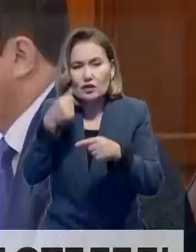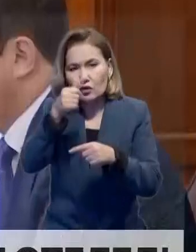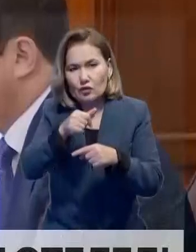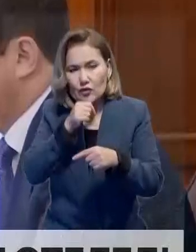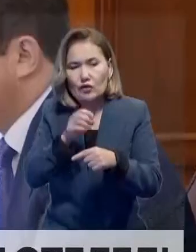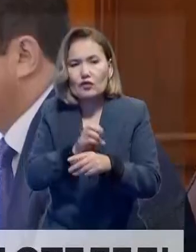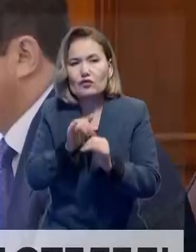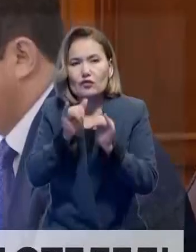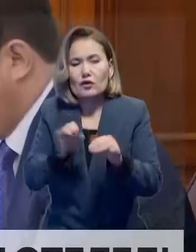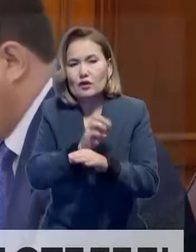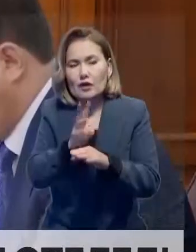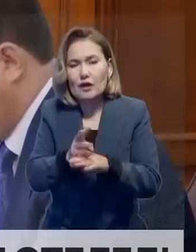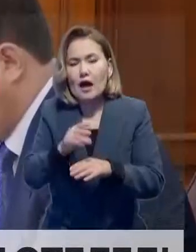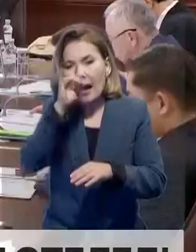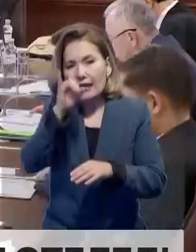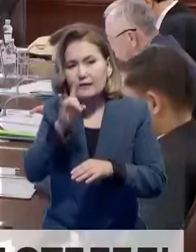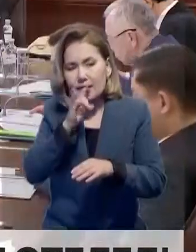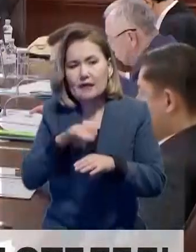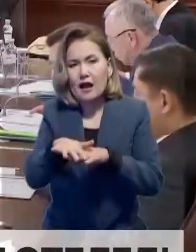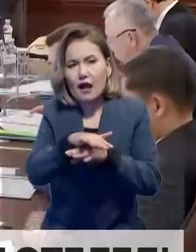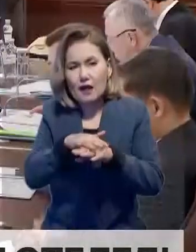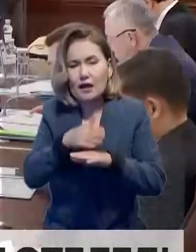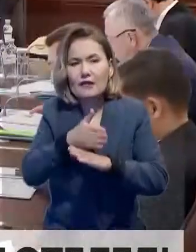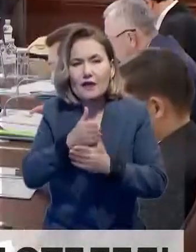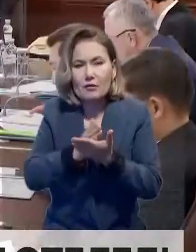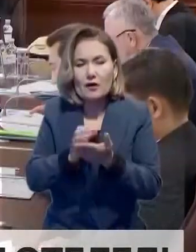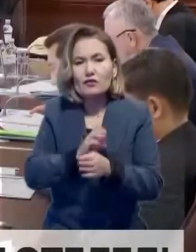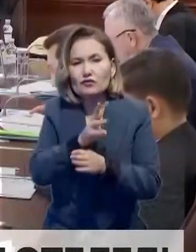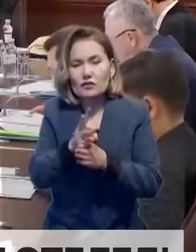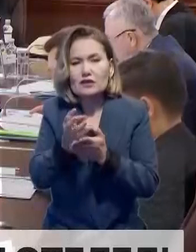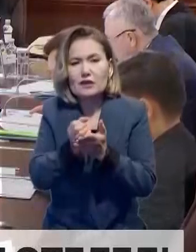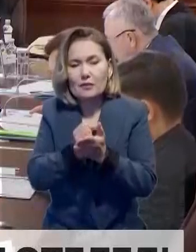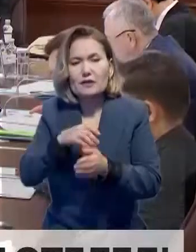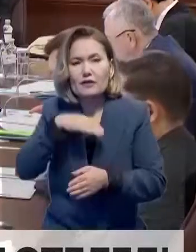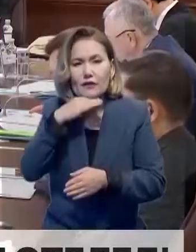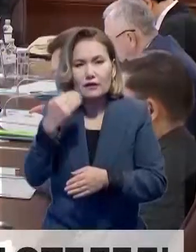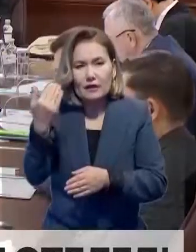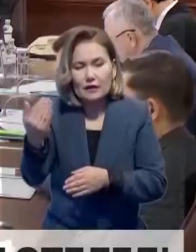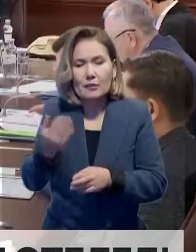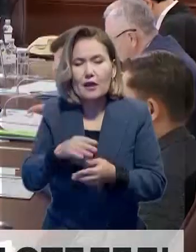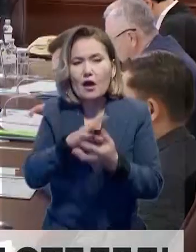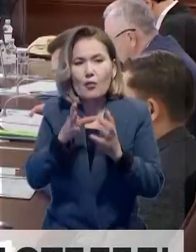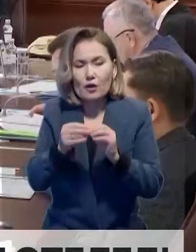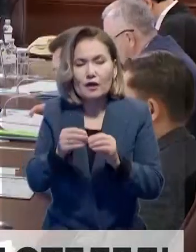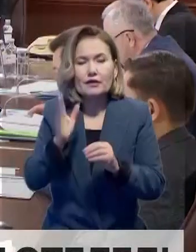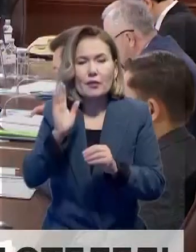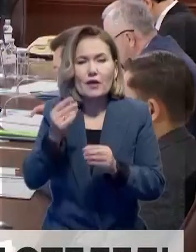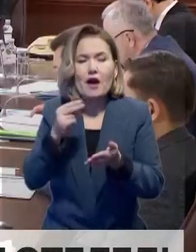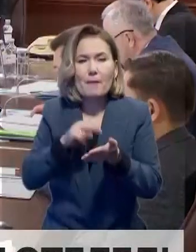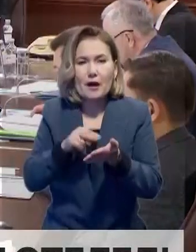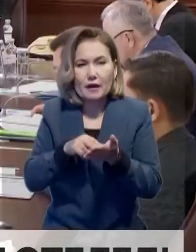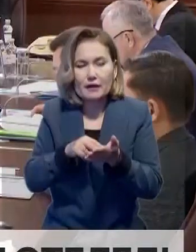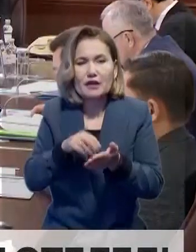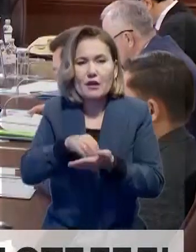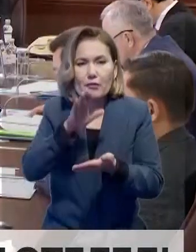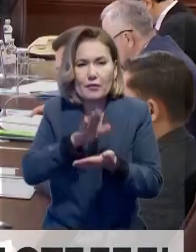Біздің фермерлерге мемлекет тарапынан қажетті қолдау шаралары көрсетілді. Атап айтқанда, әділ сатып алу бағасы